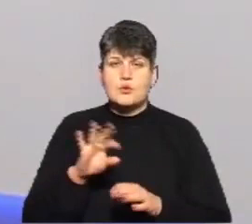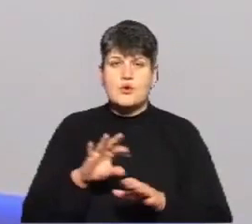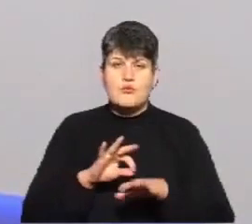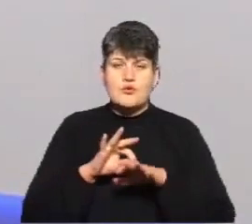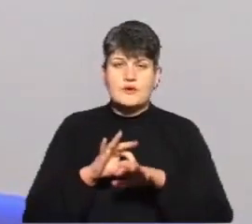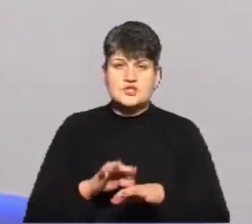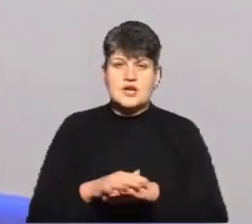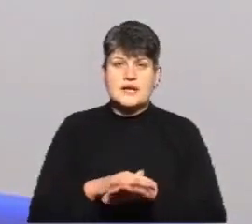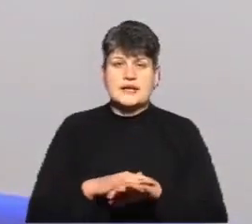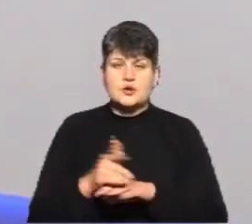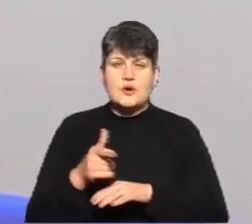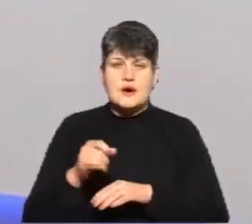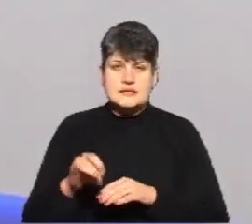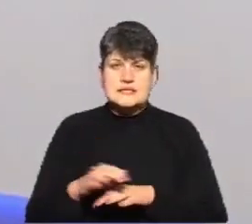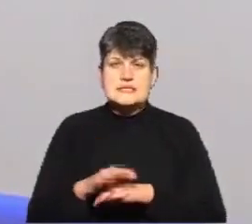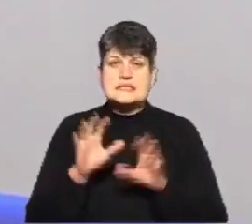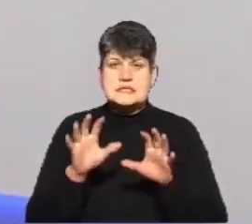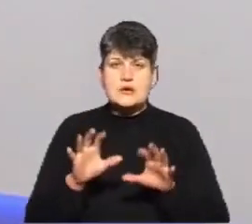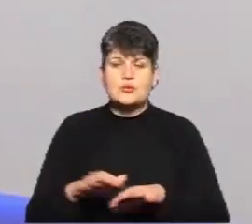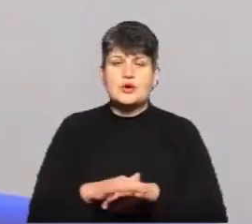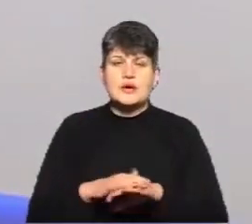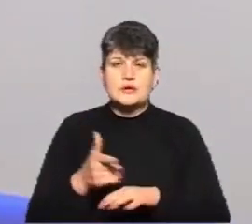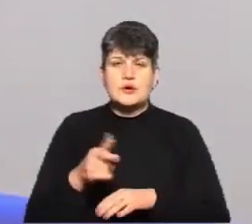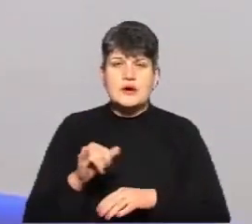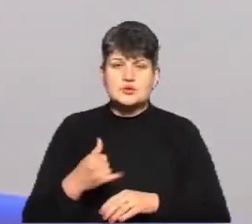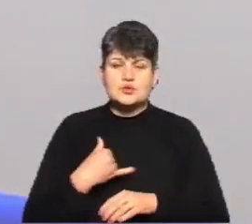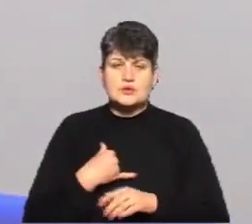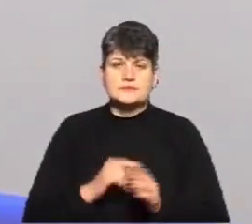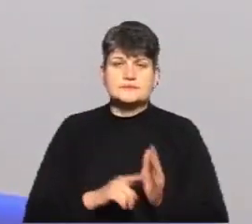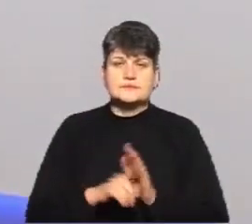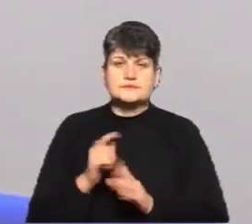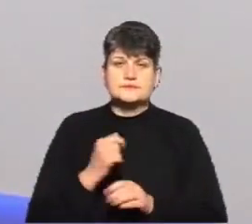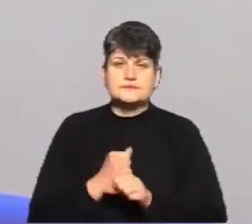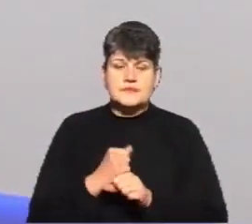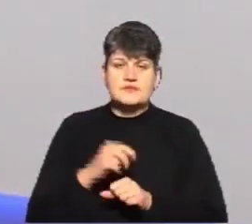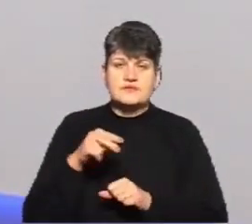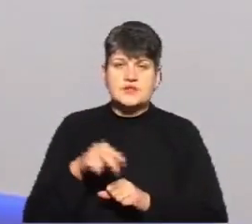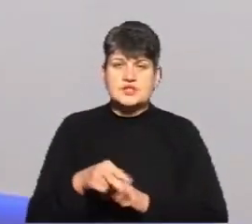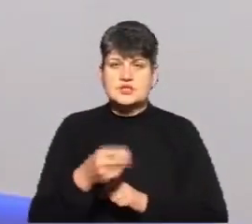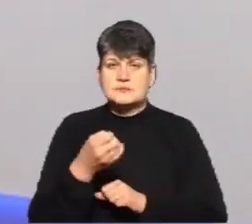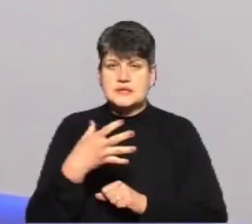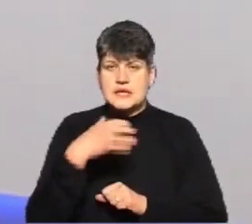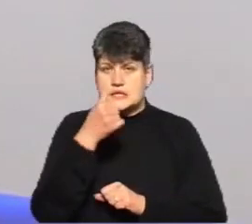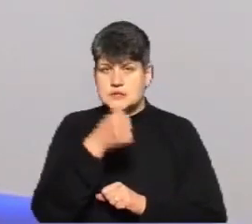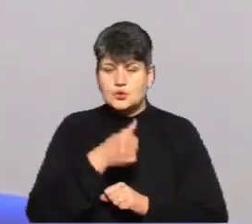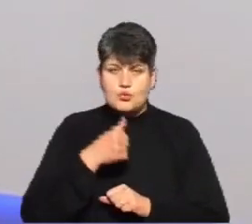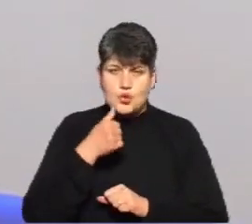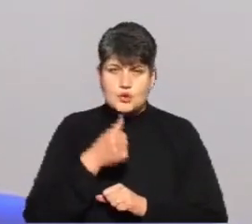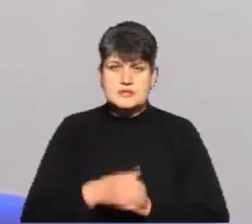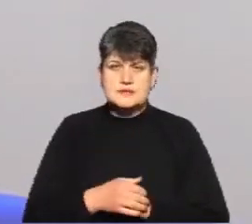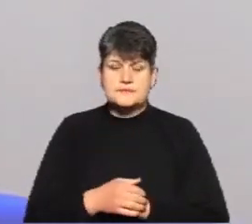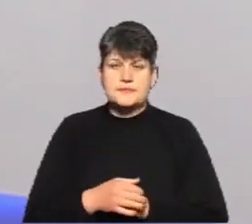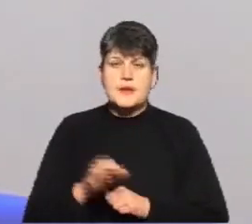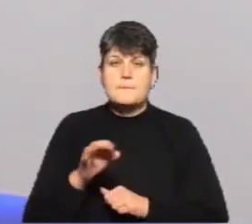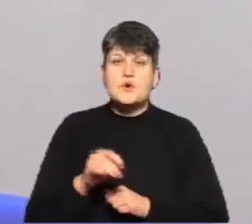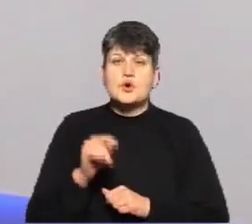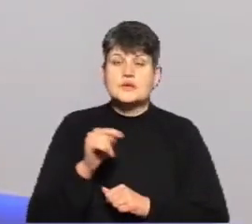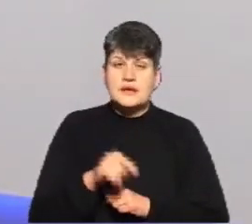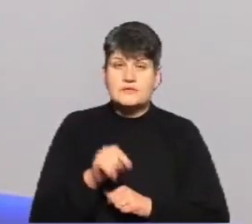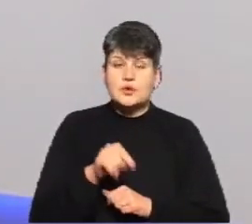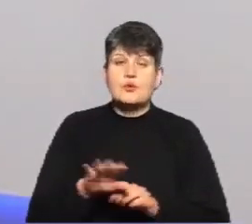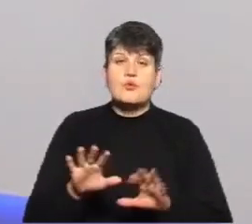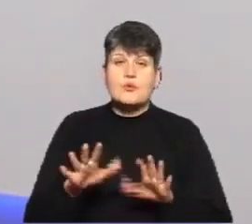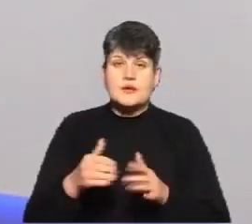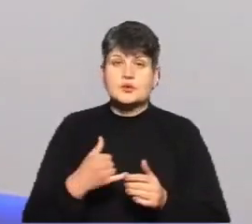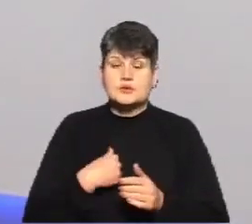Закон про ринок газу в нас вступив в силу в 2015 році. Проте на той момент нас діяли